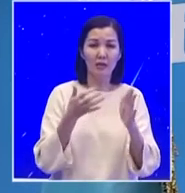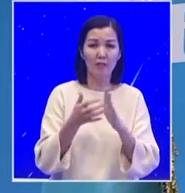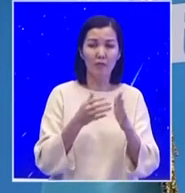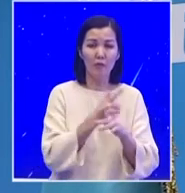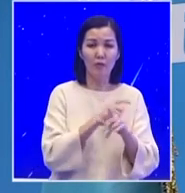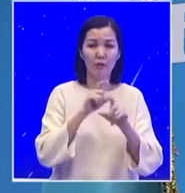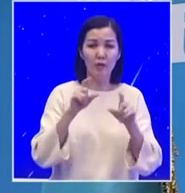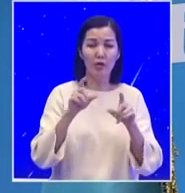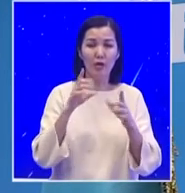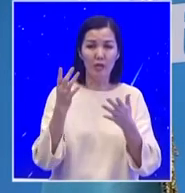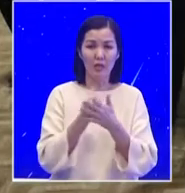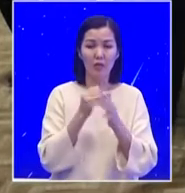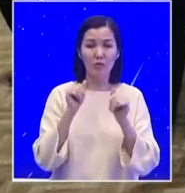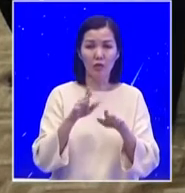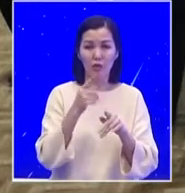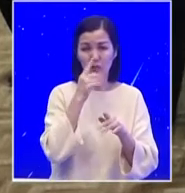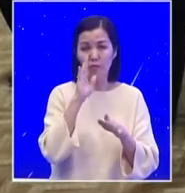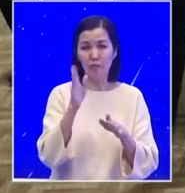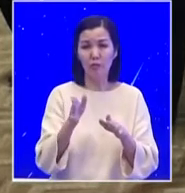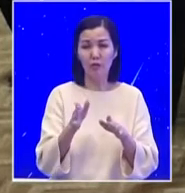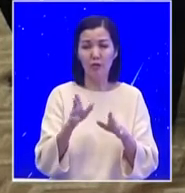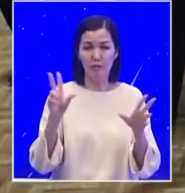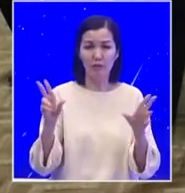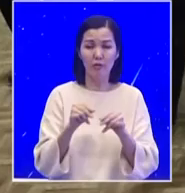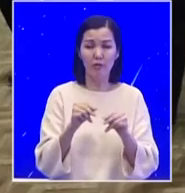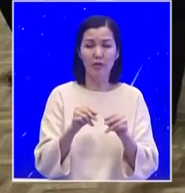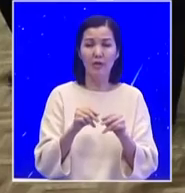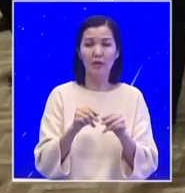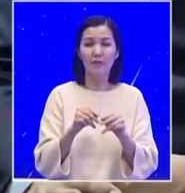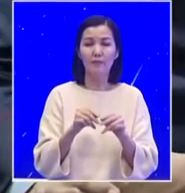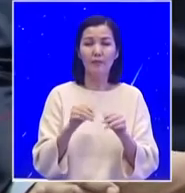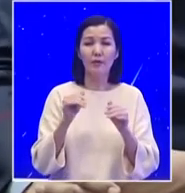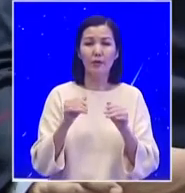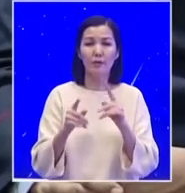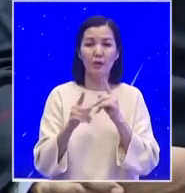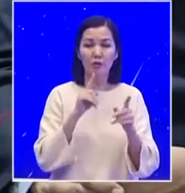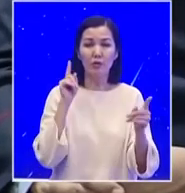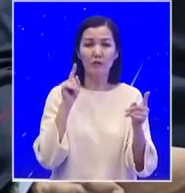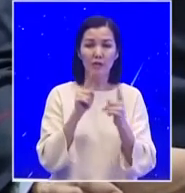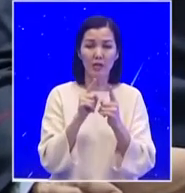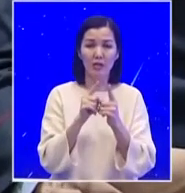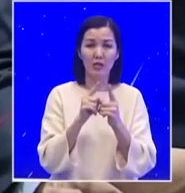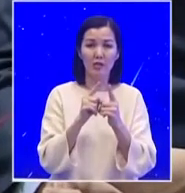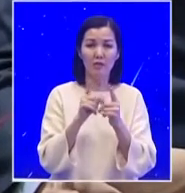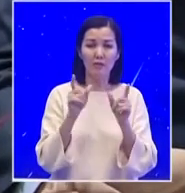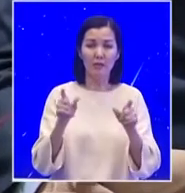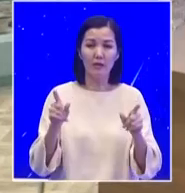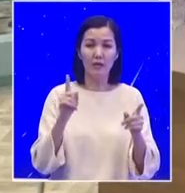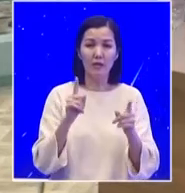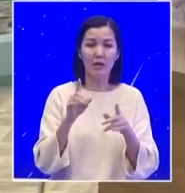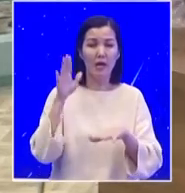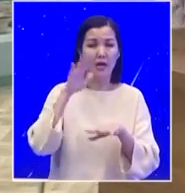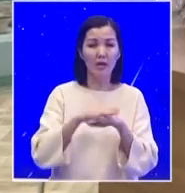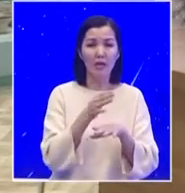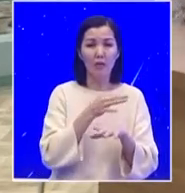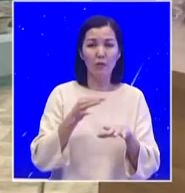амбулаторий найдут верное решение в текущем году, пообещали собравшимся. По окончании отчетной встречи состоялся прием граждан. Аким области